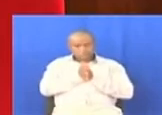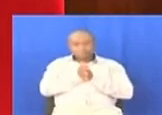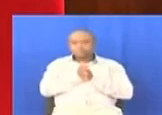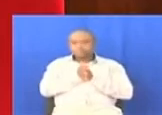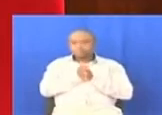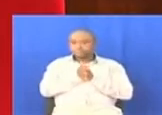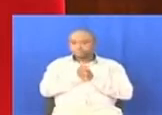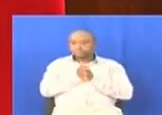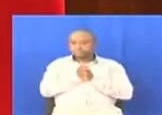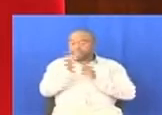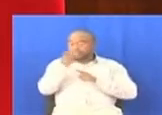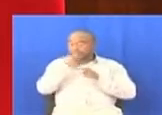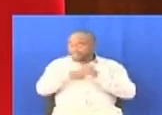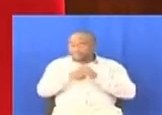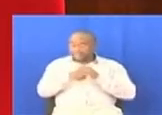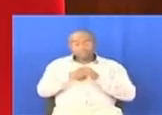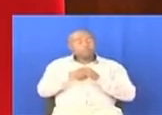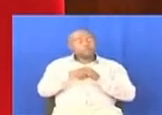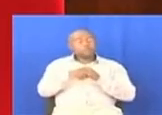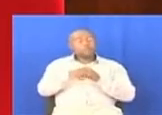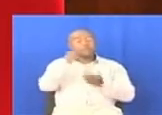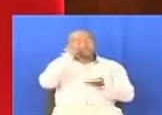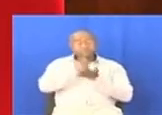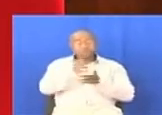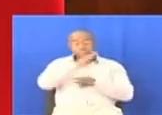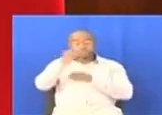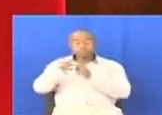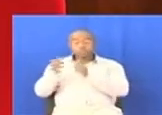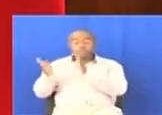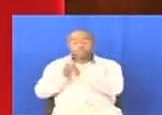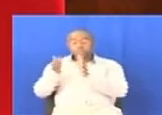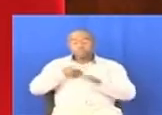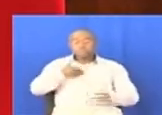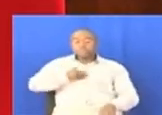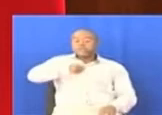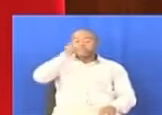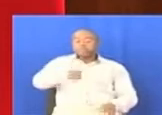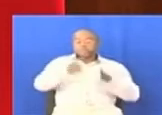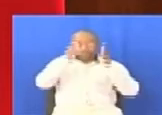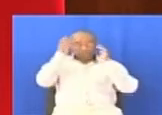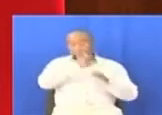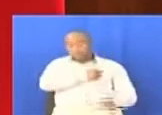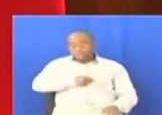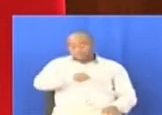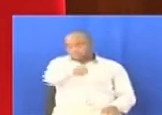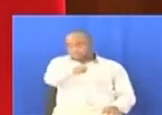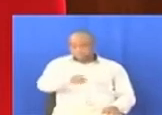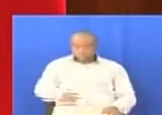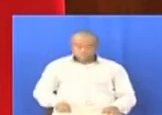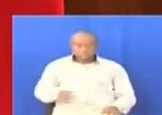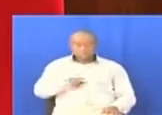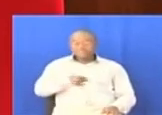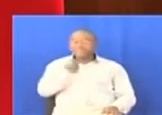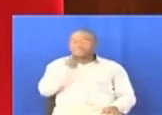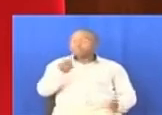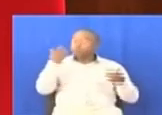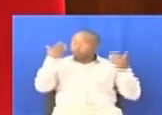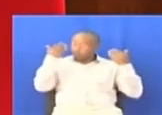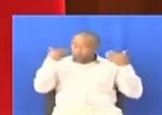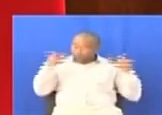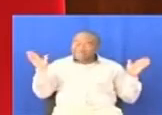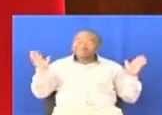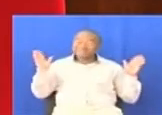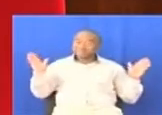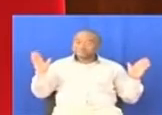ya kikorona, mimi nampongeza sana Mheshimiwa Rais katika hatua aliyochukua. Na niweke wazi kabisa,